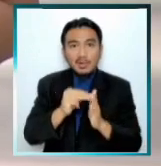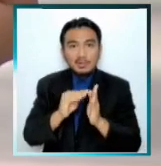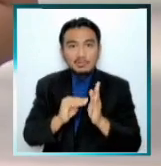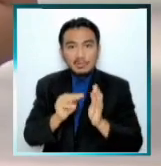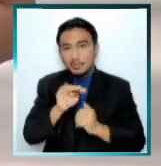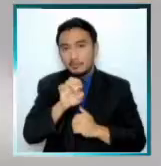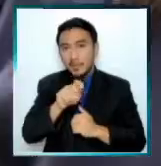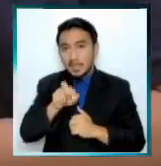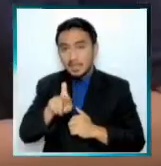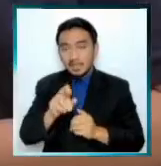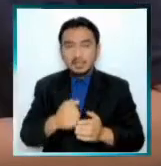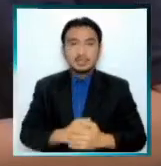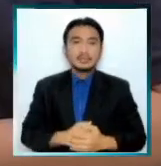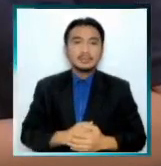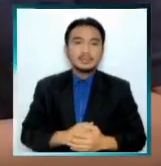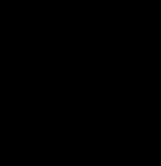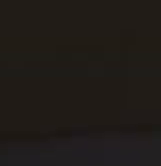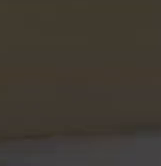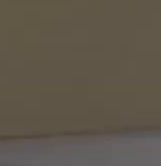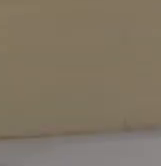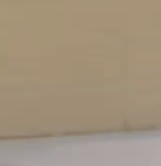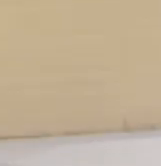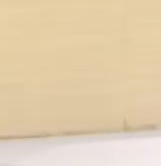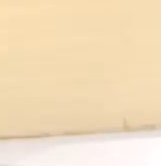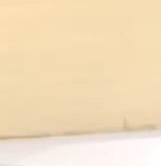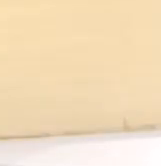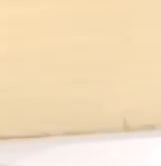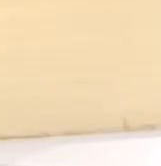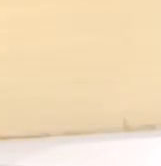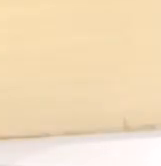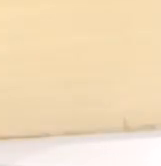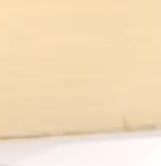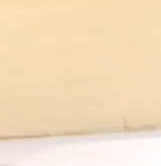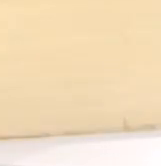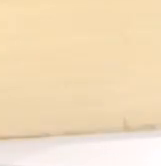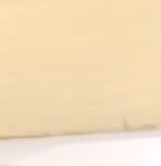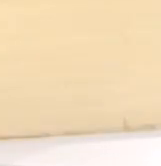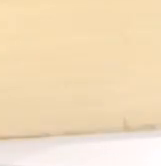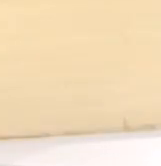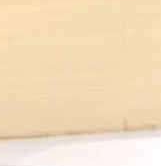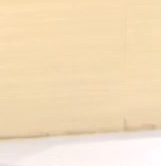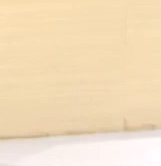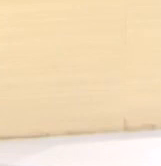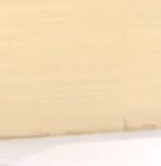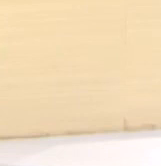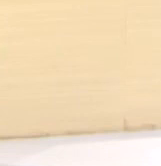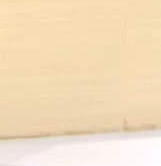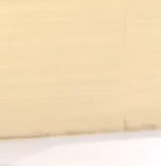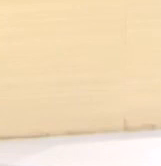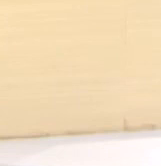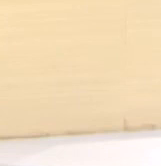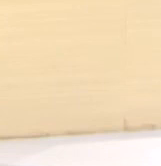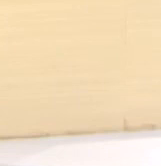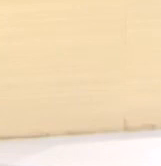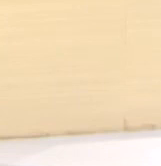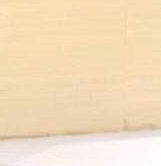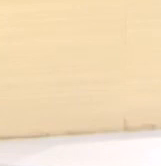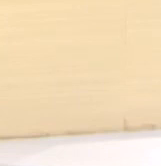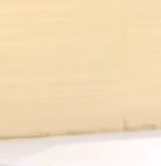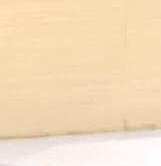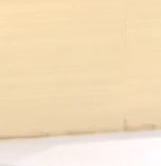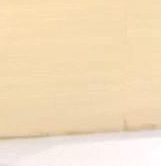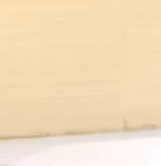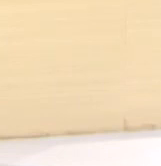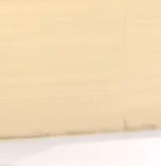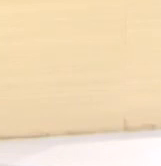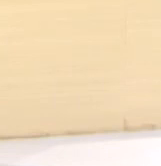Sanima Refran, Jimmy News. Huwag magpahuli sa mga balitang dapat niyong malaman. Maaring mapanood ang State of the Nation